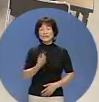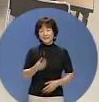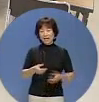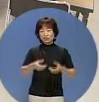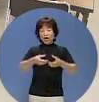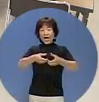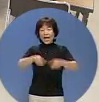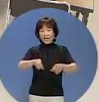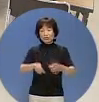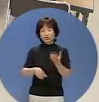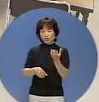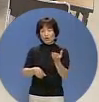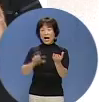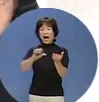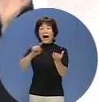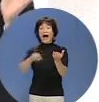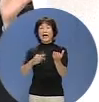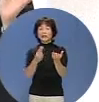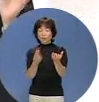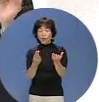楽しもうが開かれました。